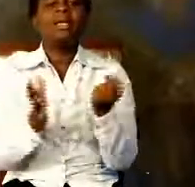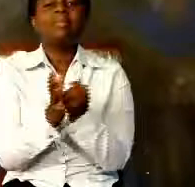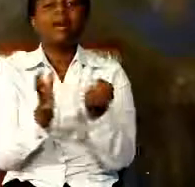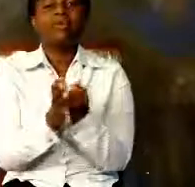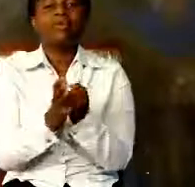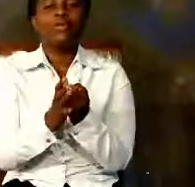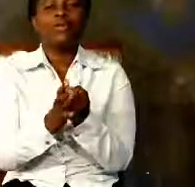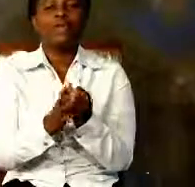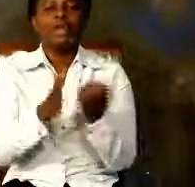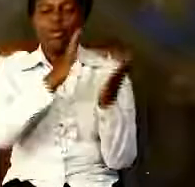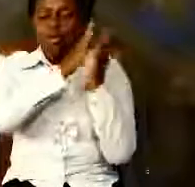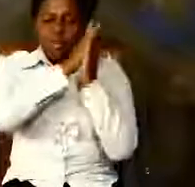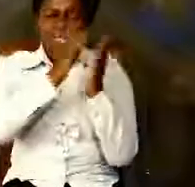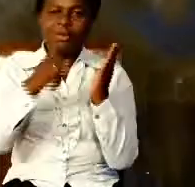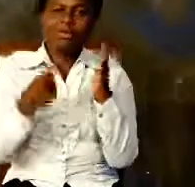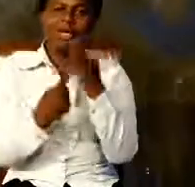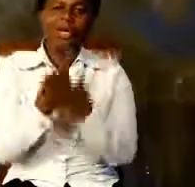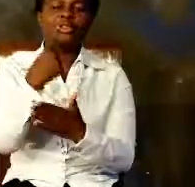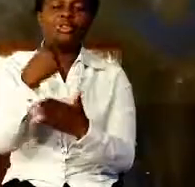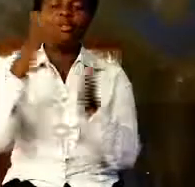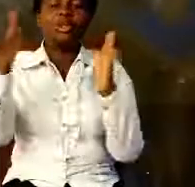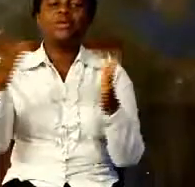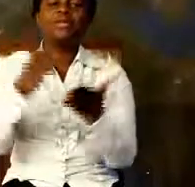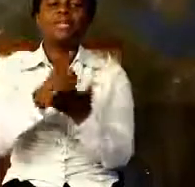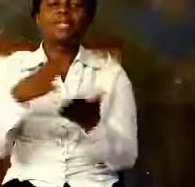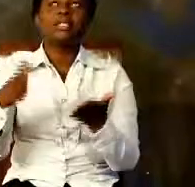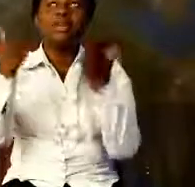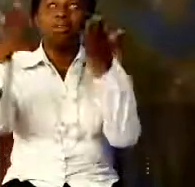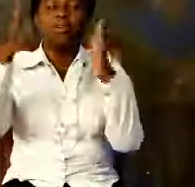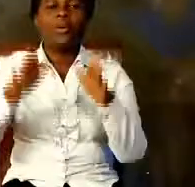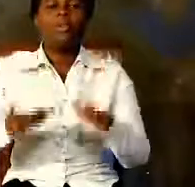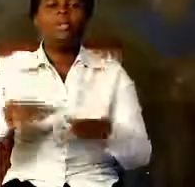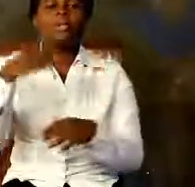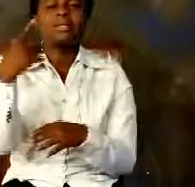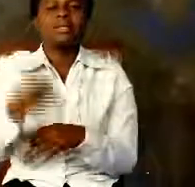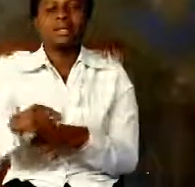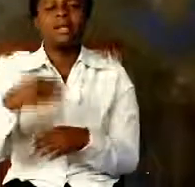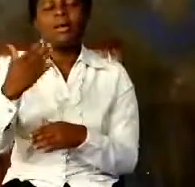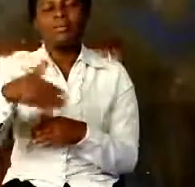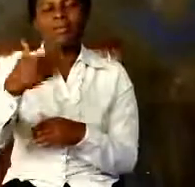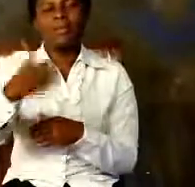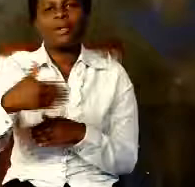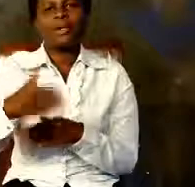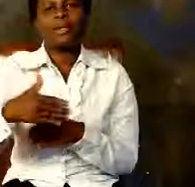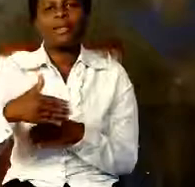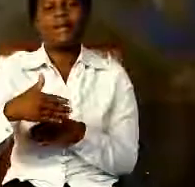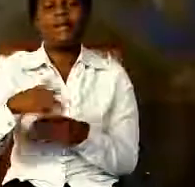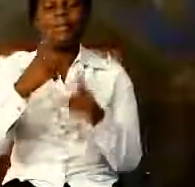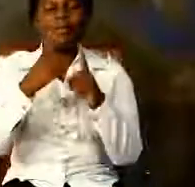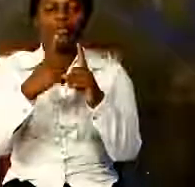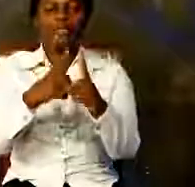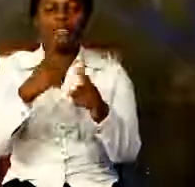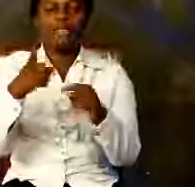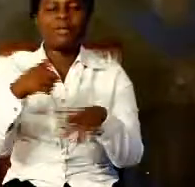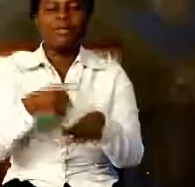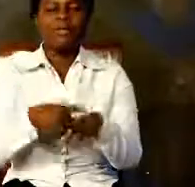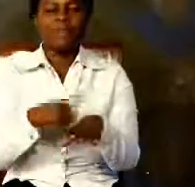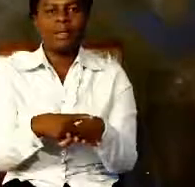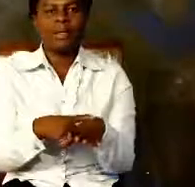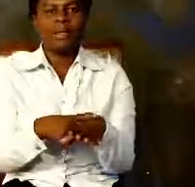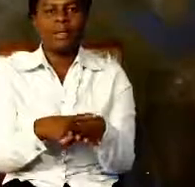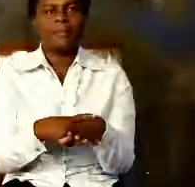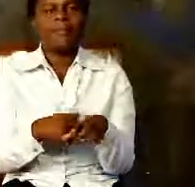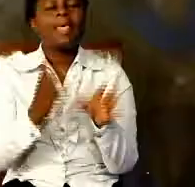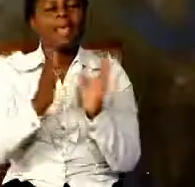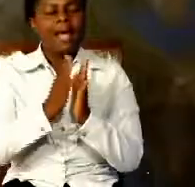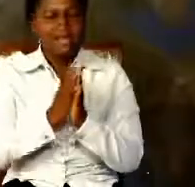hostel kutoka kule pia chuo kikuu cha Dar es Salaam, Mungu awabariki sana mnapoendelea kufuatilia hivi vipindi.